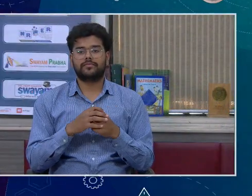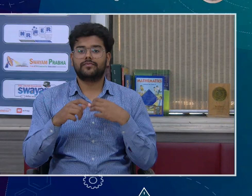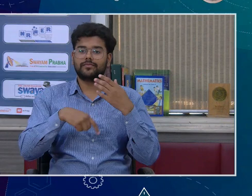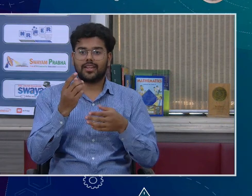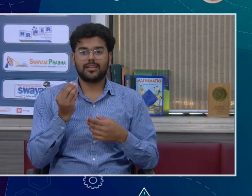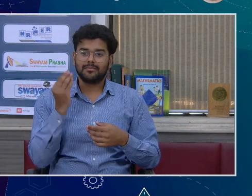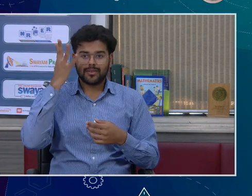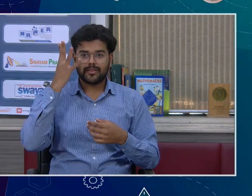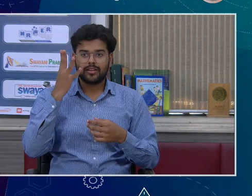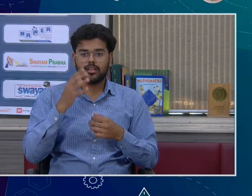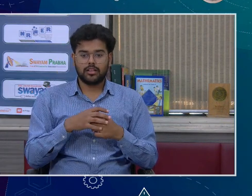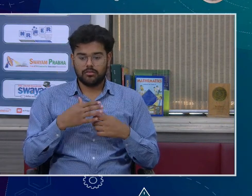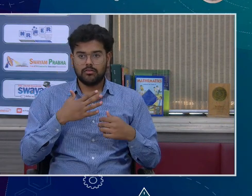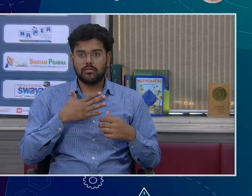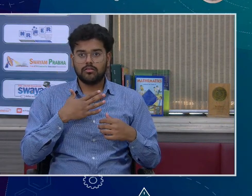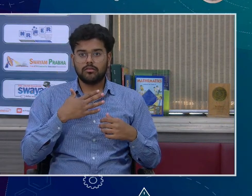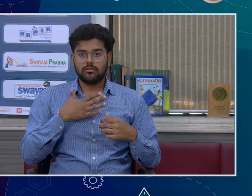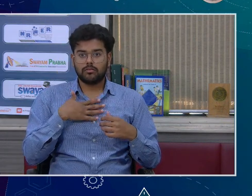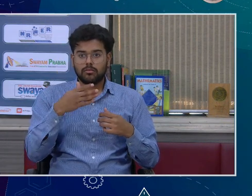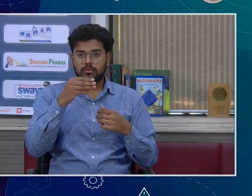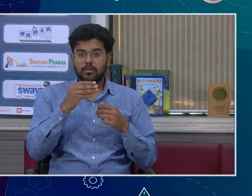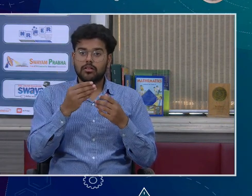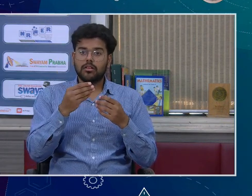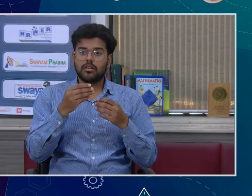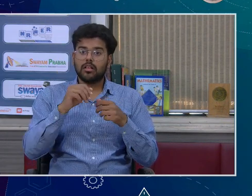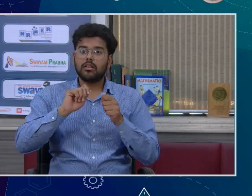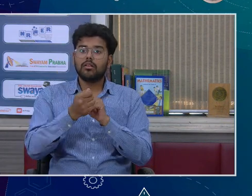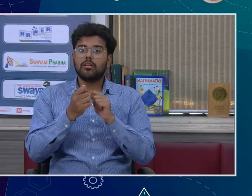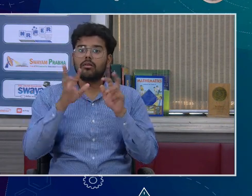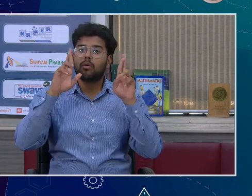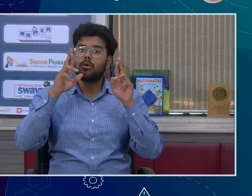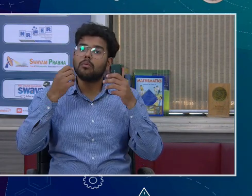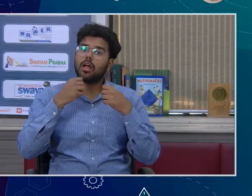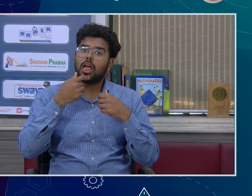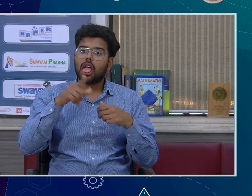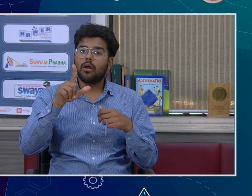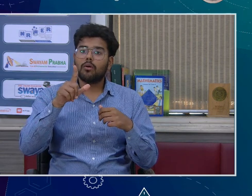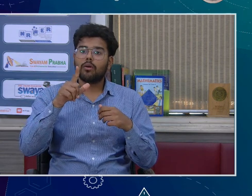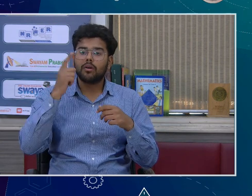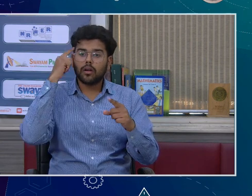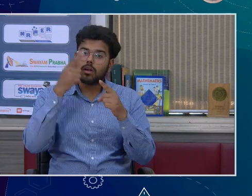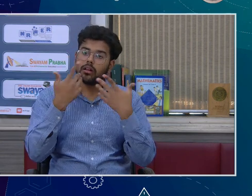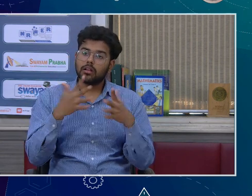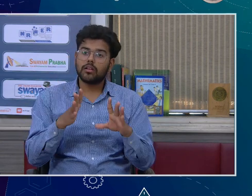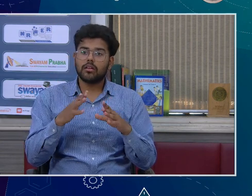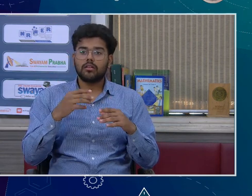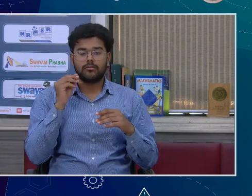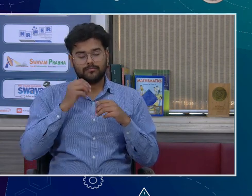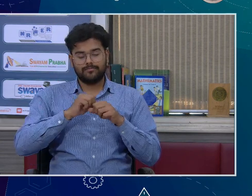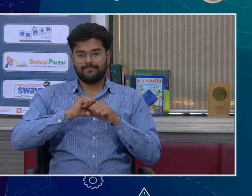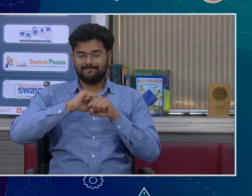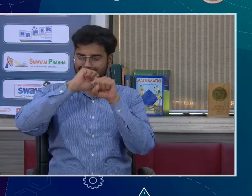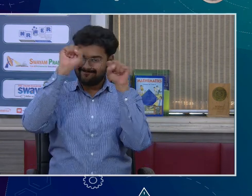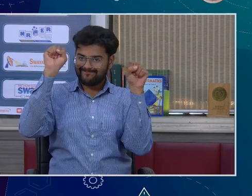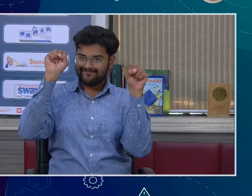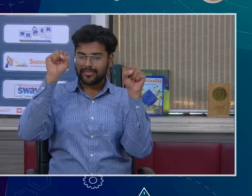morning, its wish was granted. अगले दिन जब fir tree नींद से उठा तो उसने देखा कि उसके